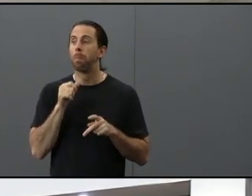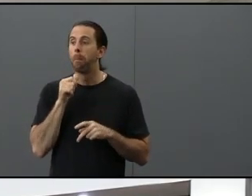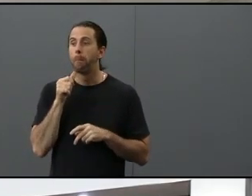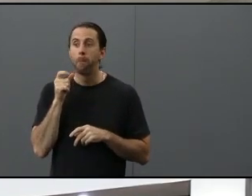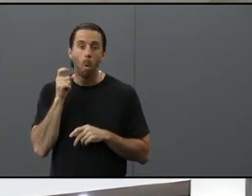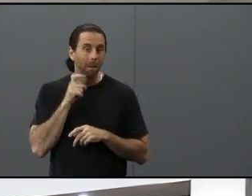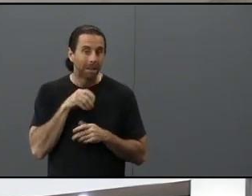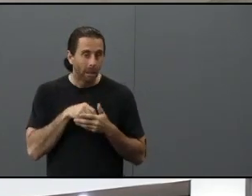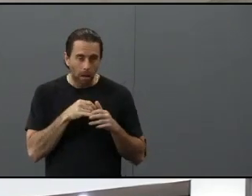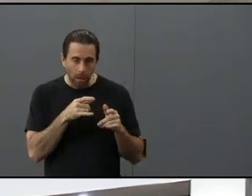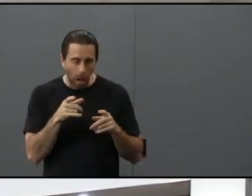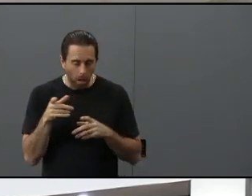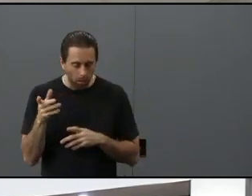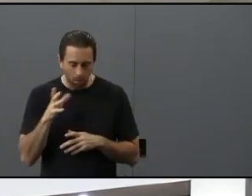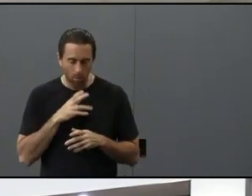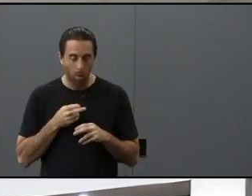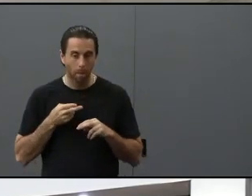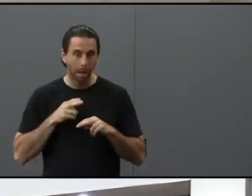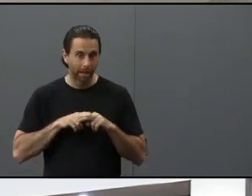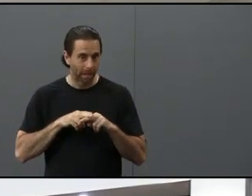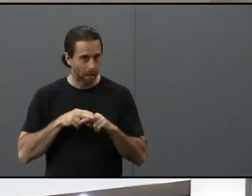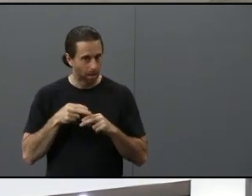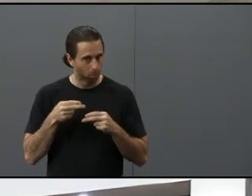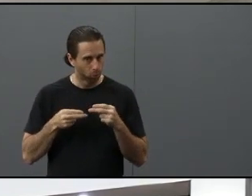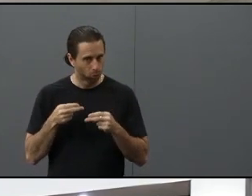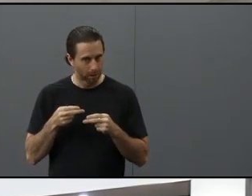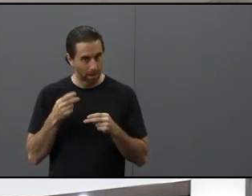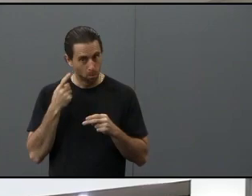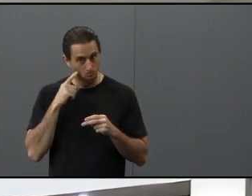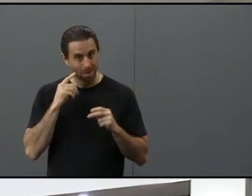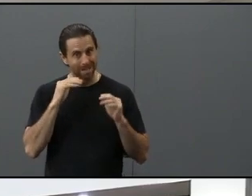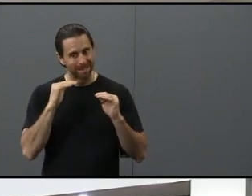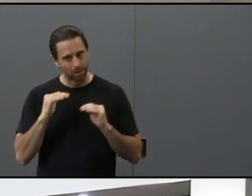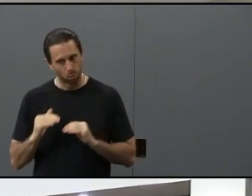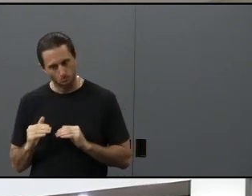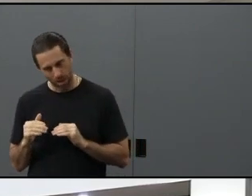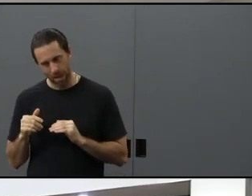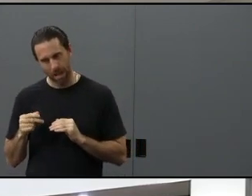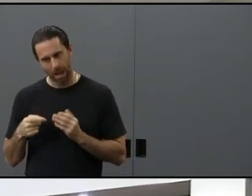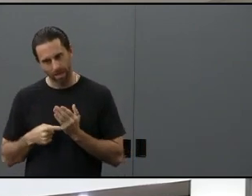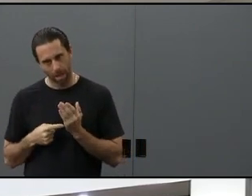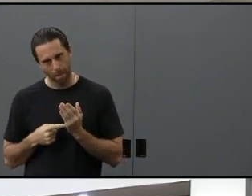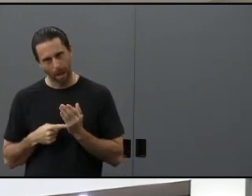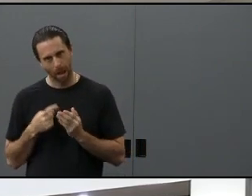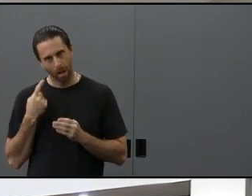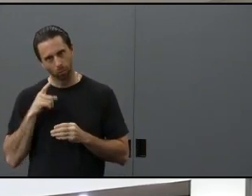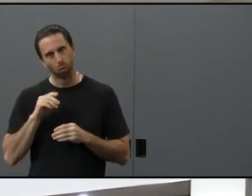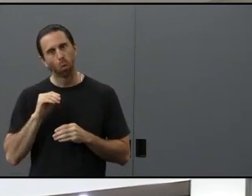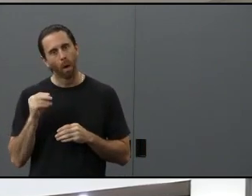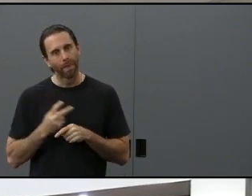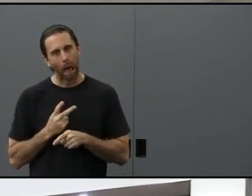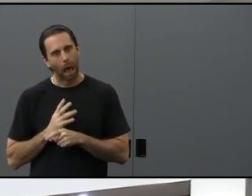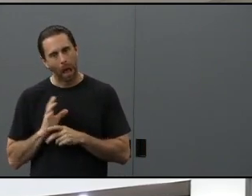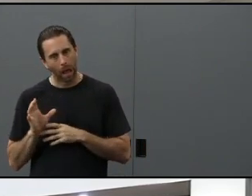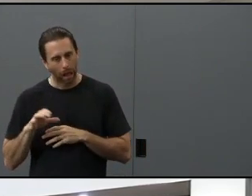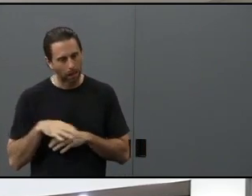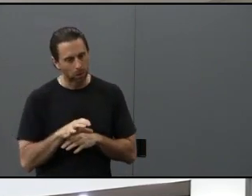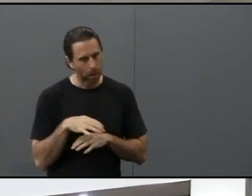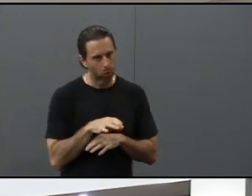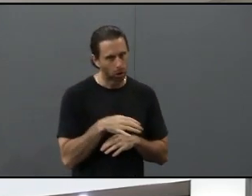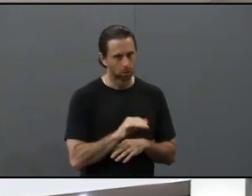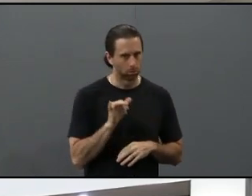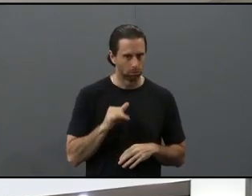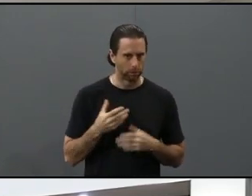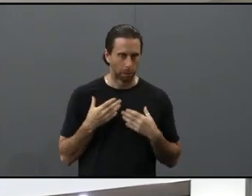compris dans la salle on a augmenté le budget d'opération pour diminuer les endettements puis essayer d'éviter les taux d'intérêt c'est assez simple